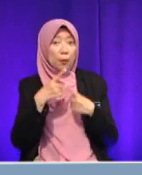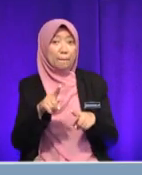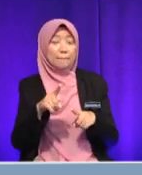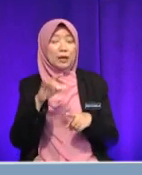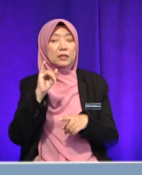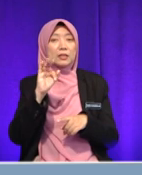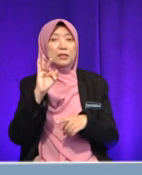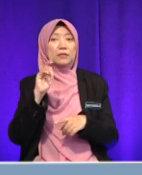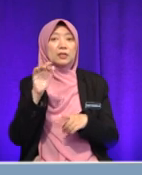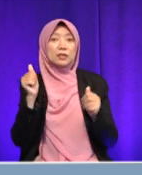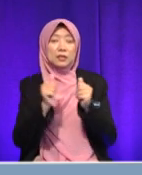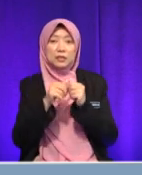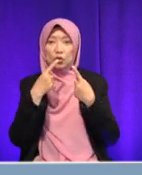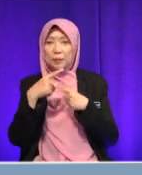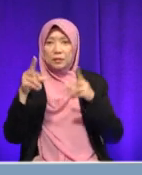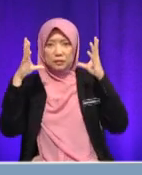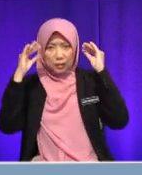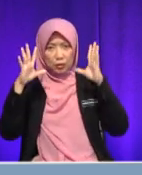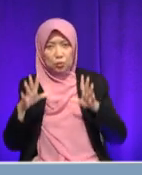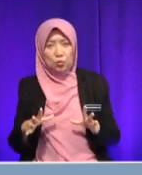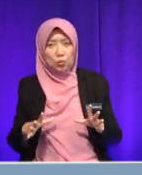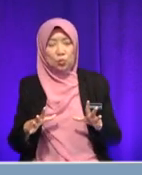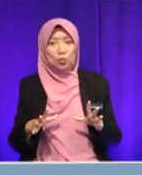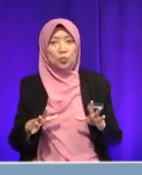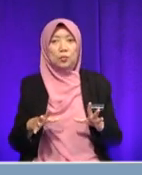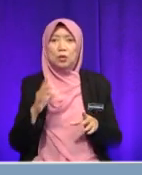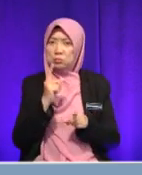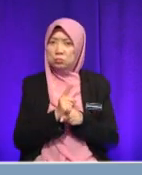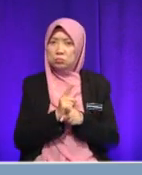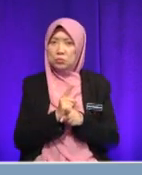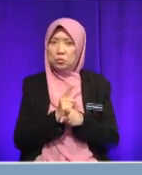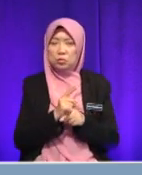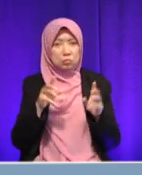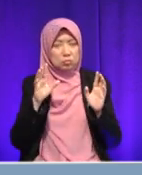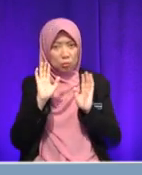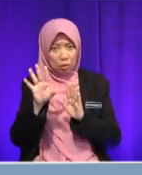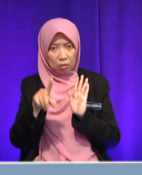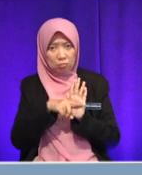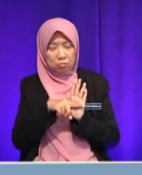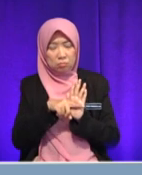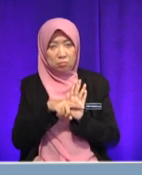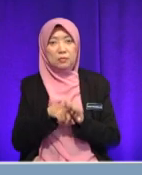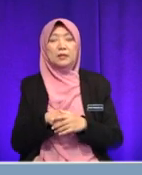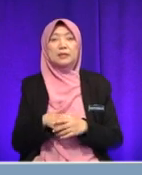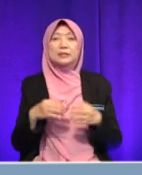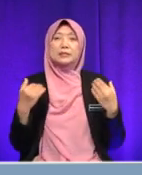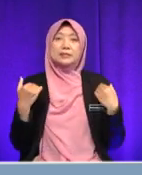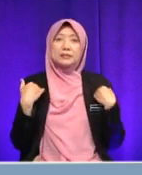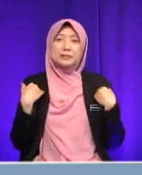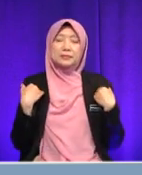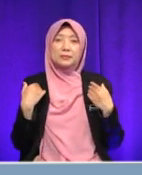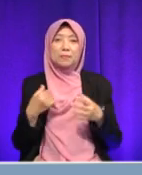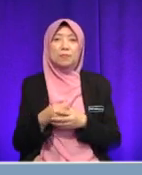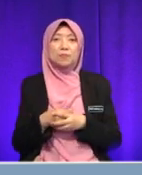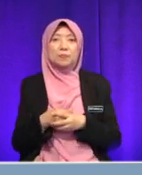cikgu. Jadi dia 75 betul dah tu? Betul. Lepas tu Ifti tolak. Ada tolak cikgu? Ada tolak. Itu dia.